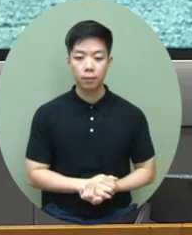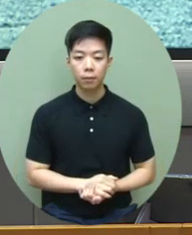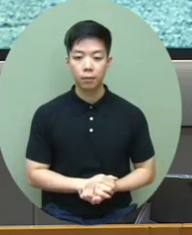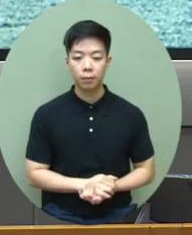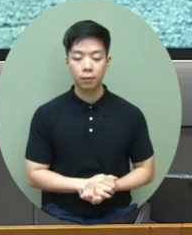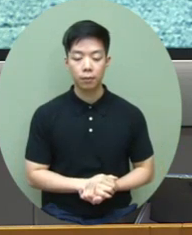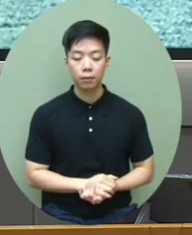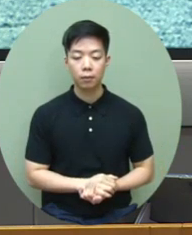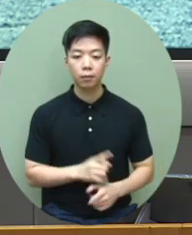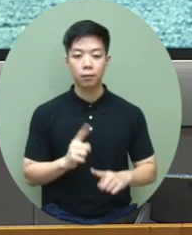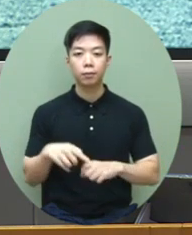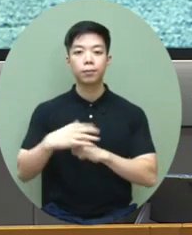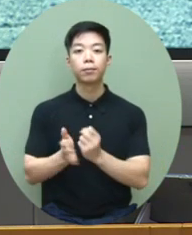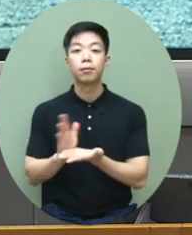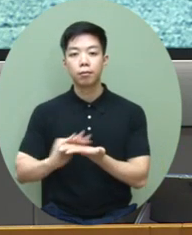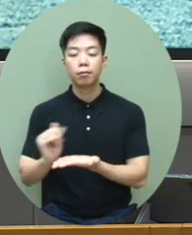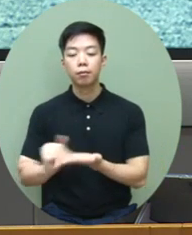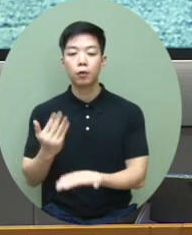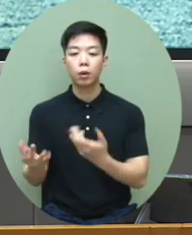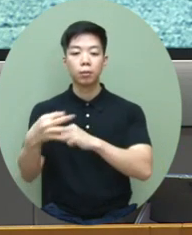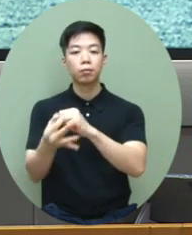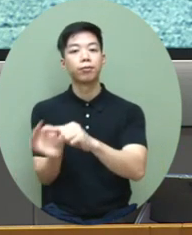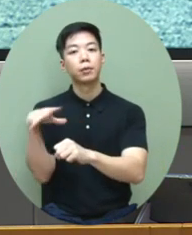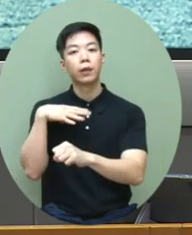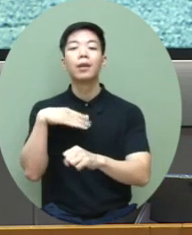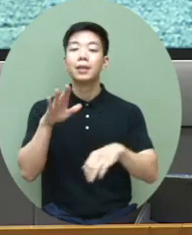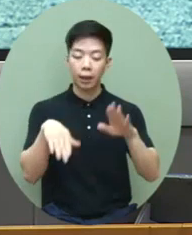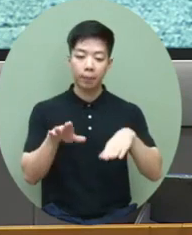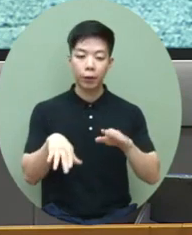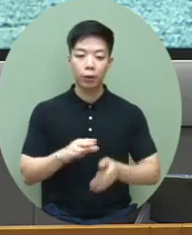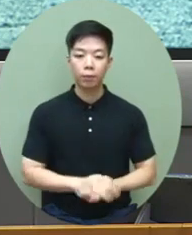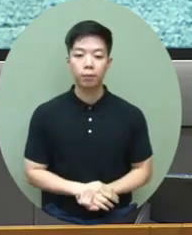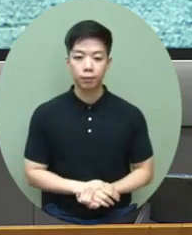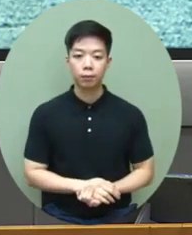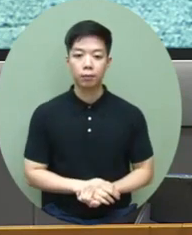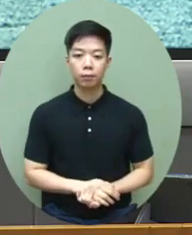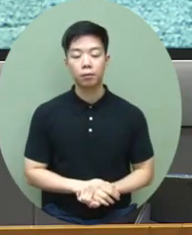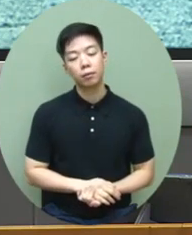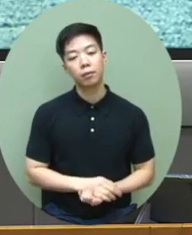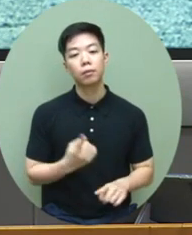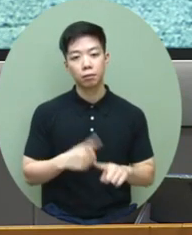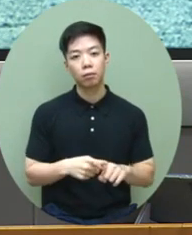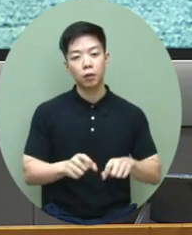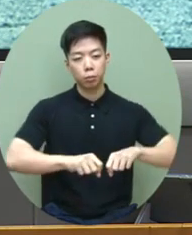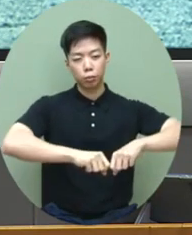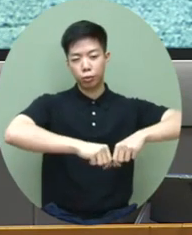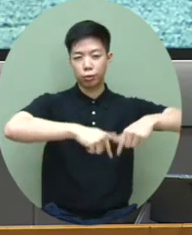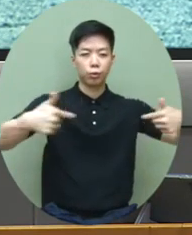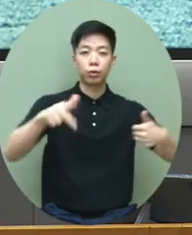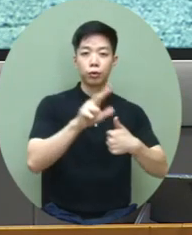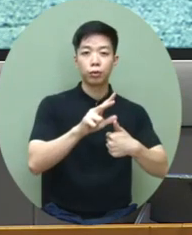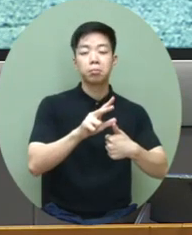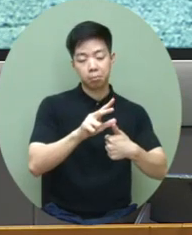都同世衛或者係其他地方嘅經驗都係類似嘅。咁我哋都唔排除佢有機會係變咗一個主流嘅病